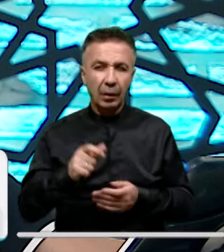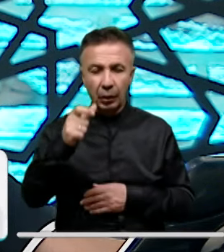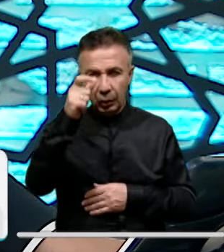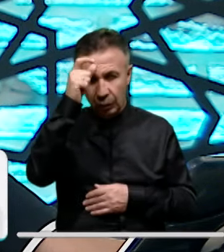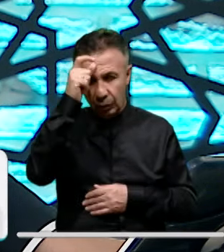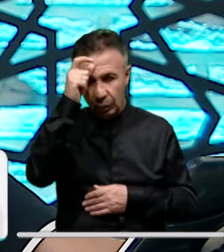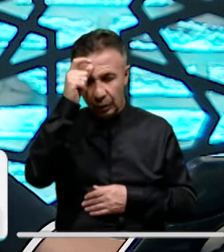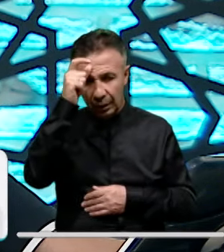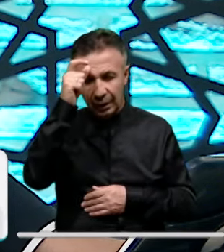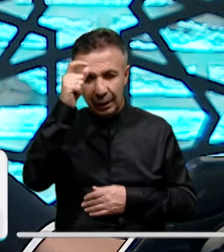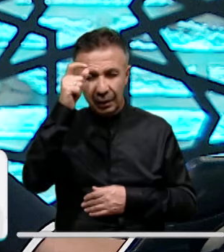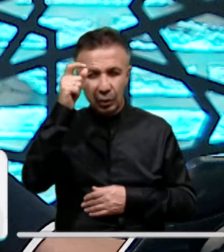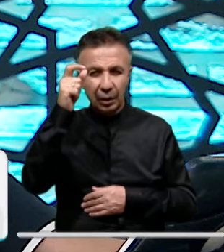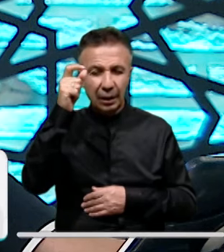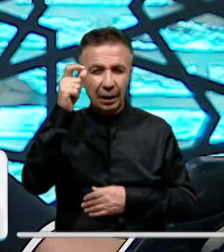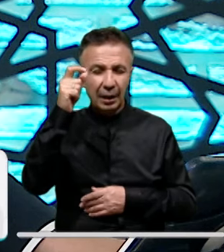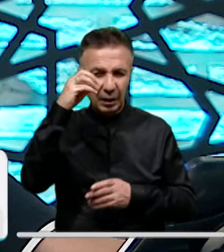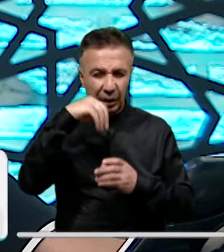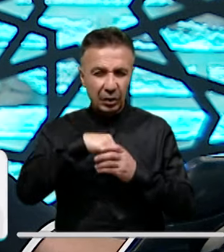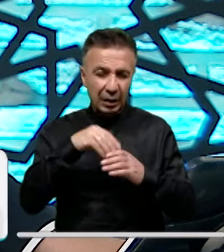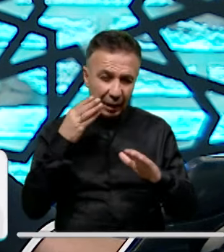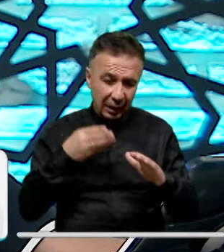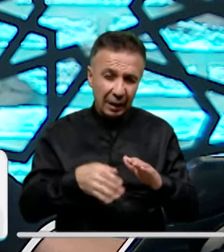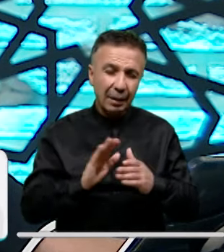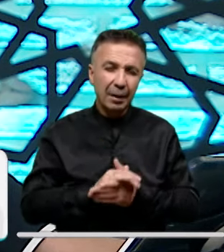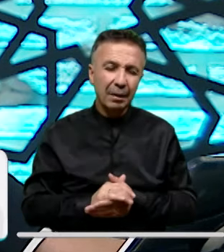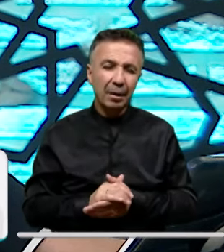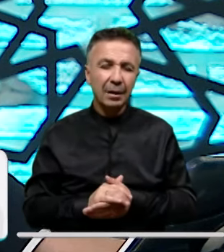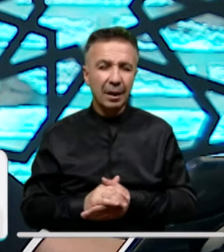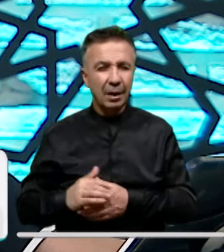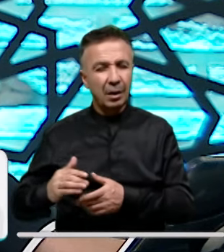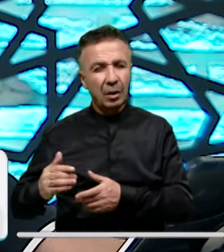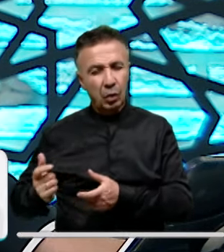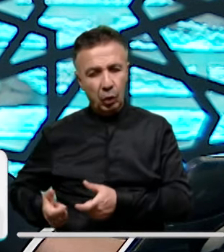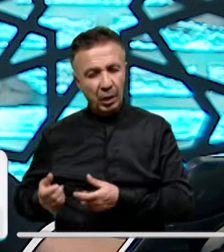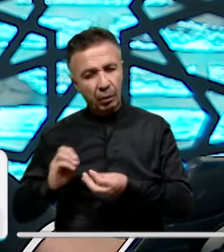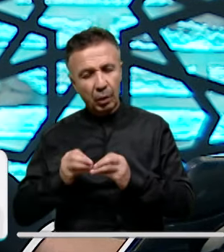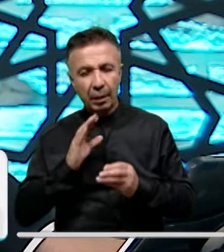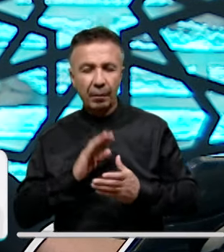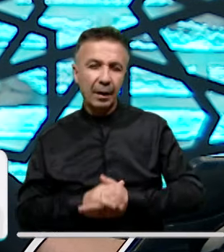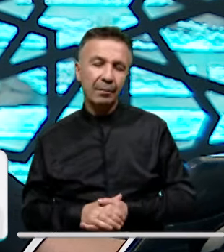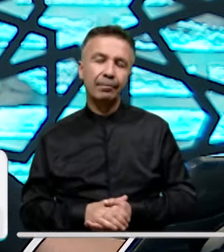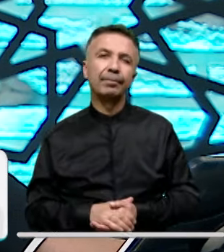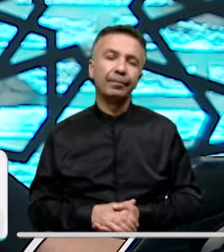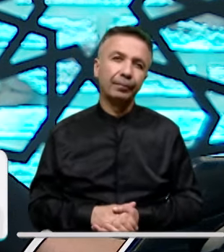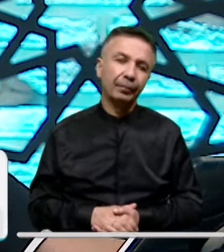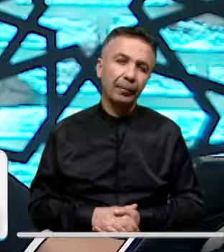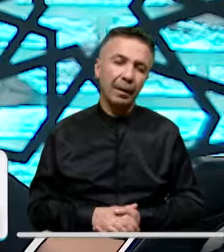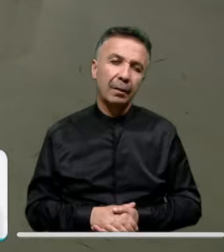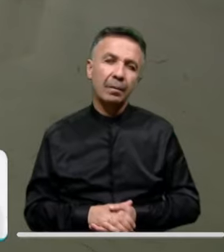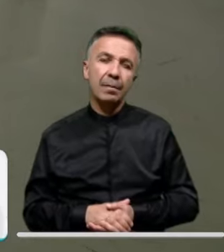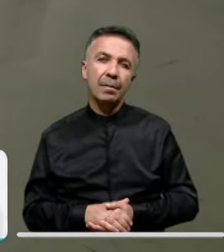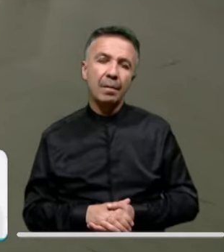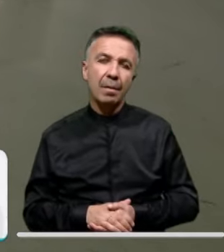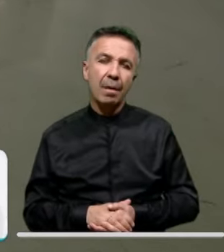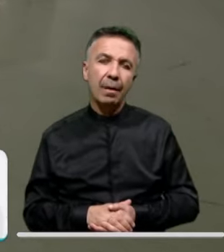Devleti sınırlarına içine girmeden bazen güvenlik tehditleriyle karşılaşabiliyorsunuz. Bu sorunun aslında çıkış kaynağı bu. Değil mi hocam? Evet,